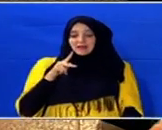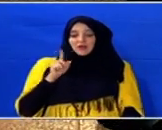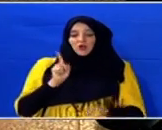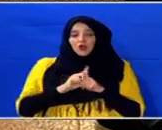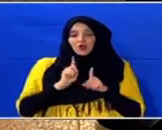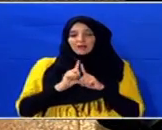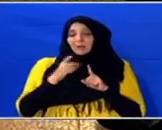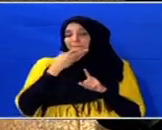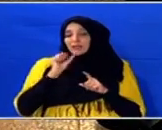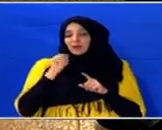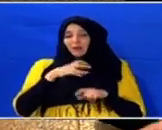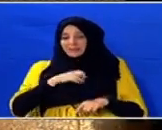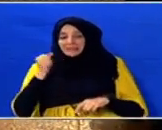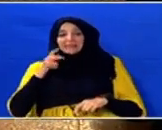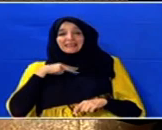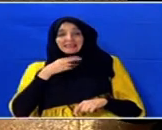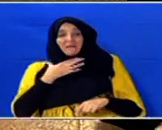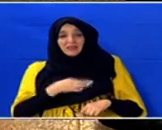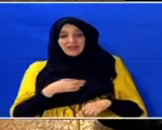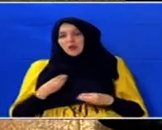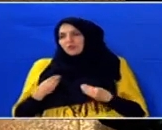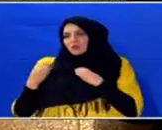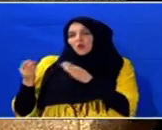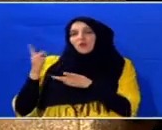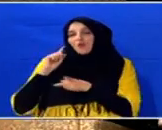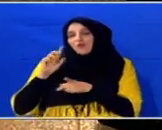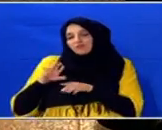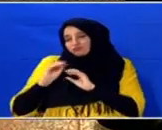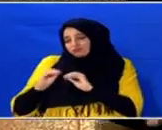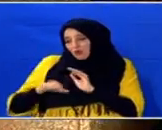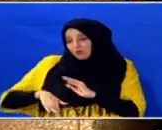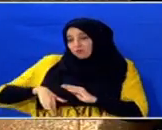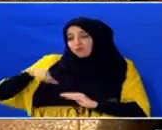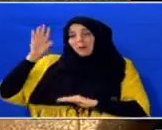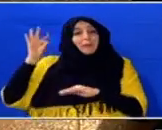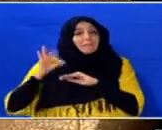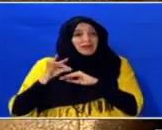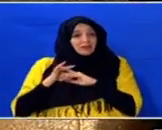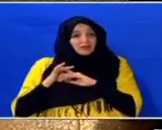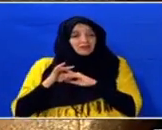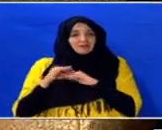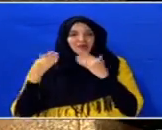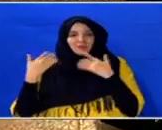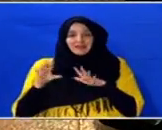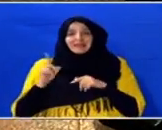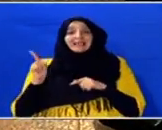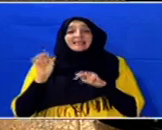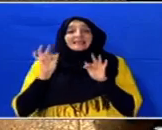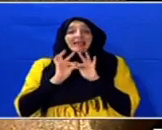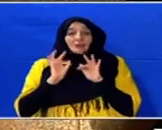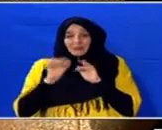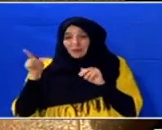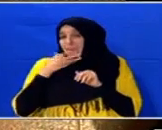رباتها وكبرتها حتى لو تزوج يعني زوجتها الله يبارك، يعني خرجت عروسة من دار عمتها،